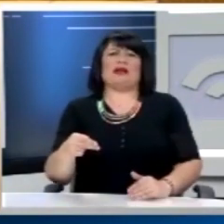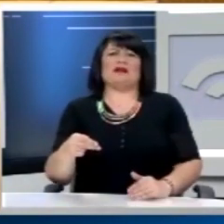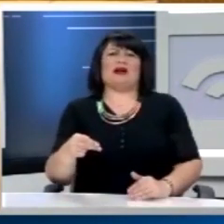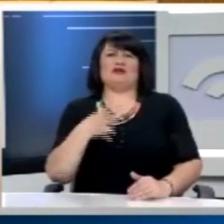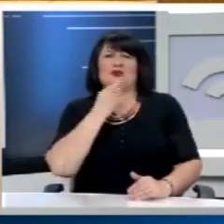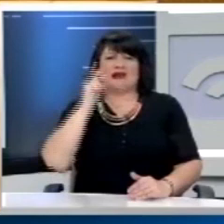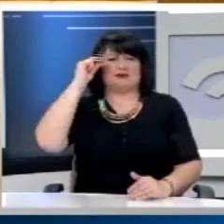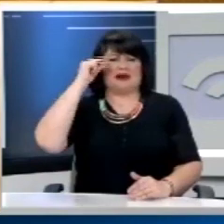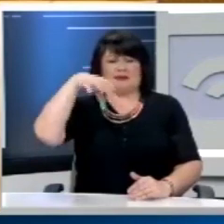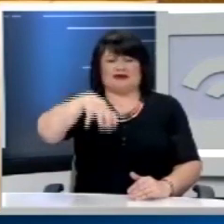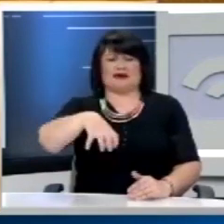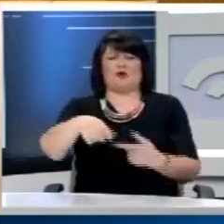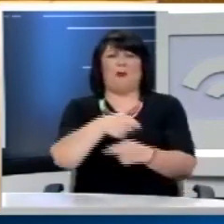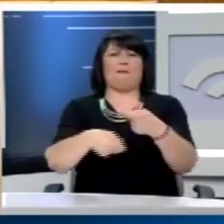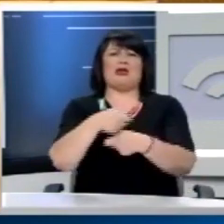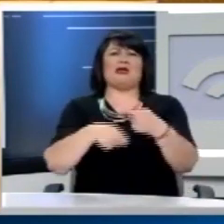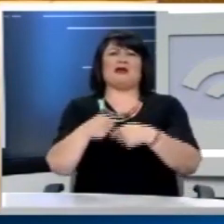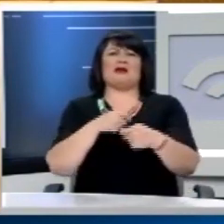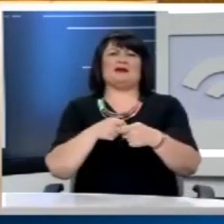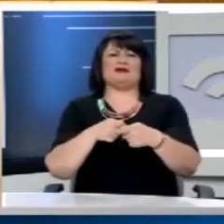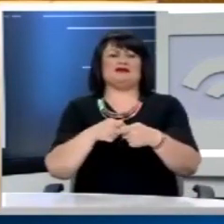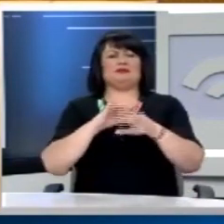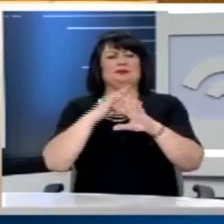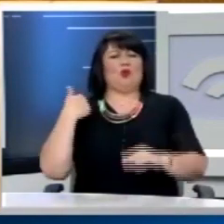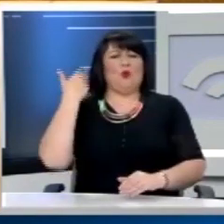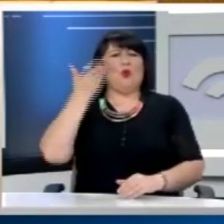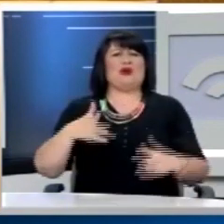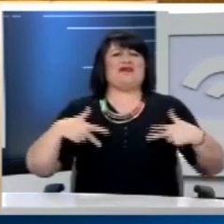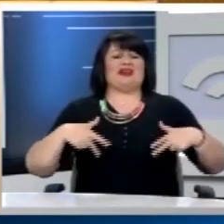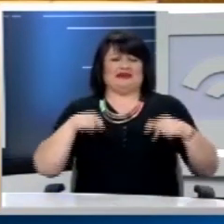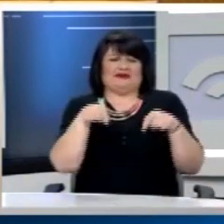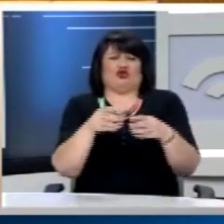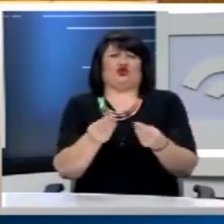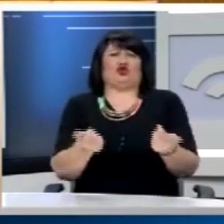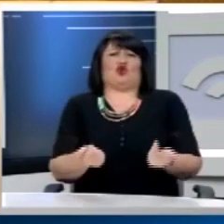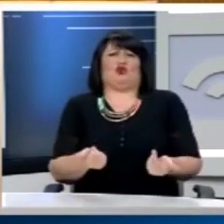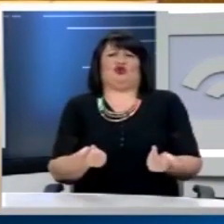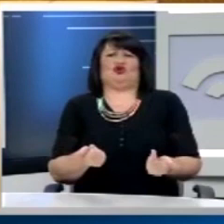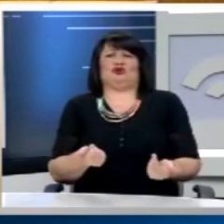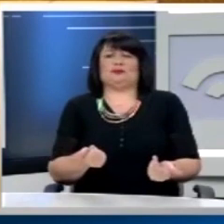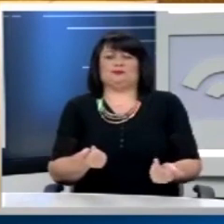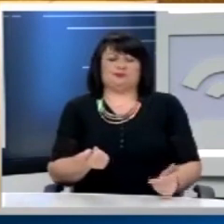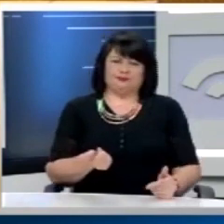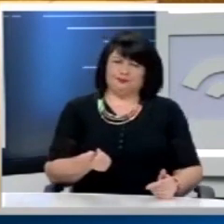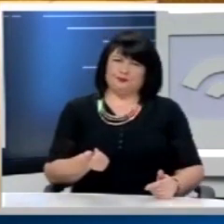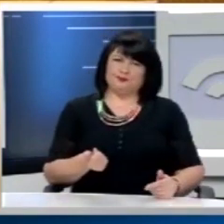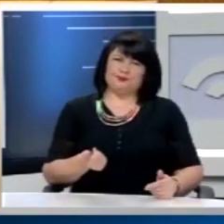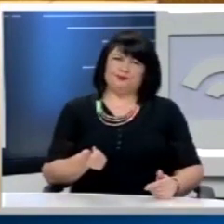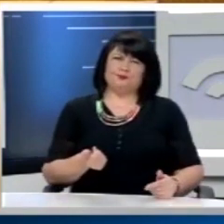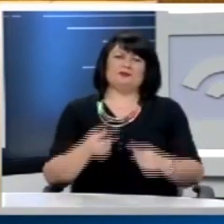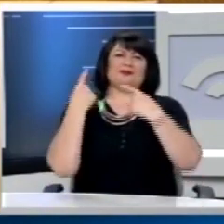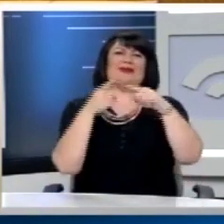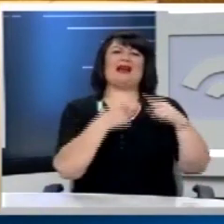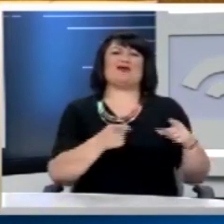επιχείρηση που προώθησαν σταδιακά όλες οι μέχρι σήμερα κυβερνήσεις και τις οποίες συνδράμουν οι